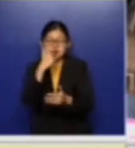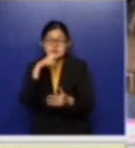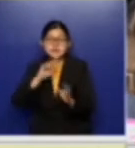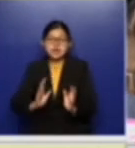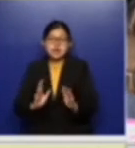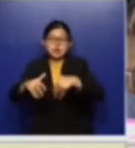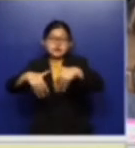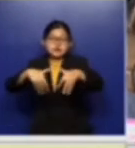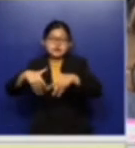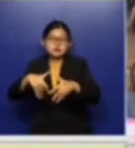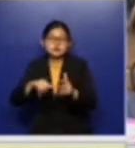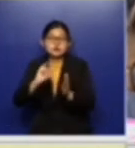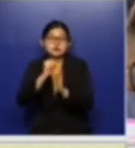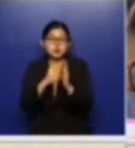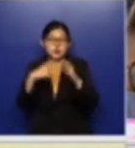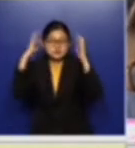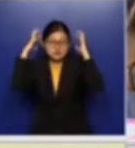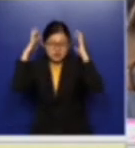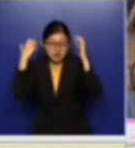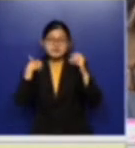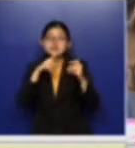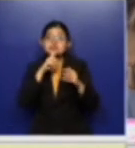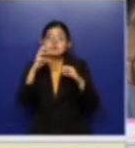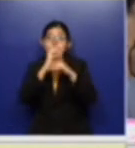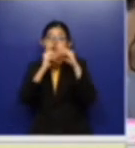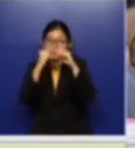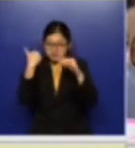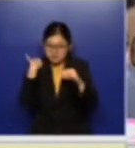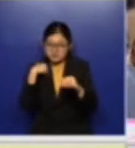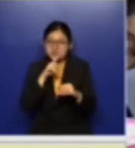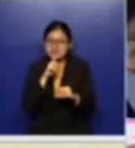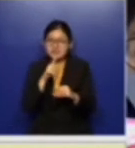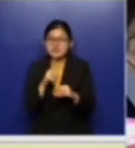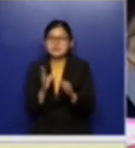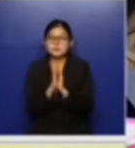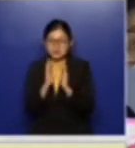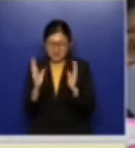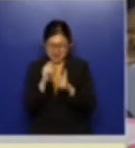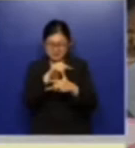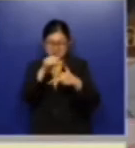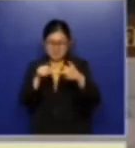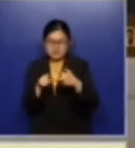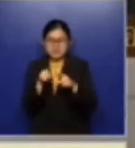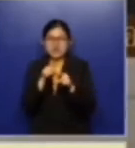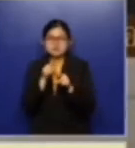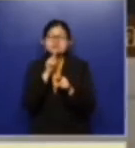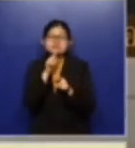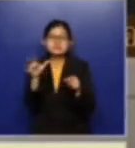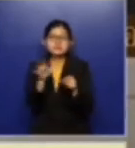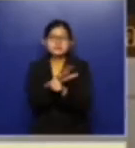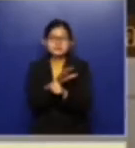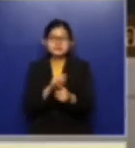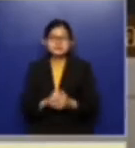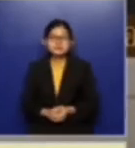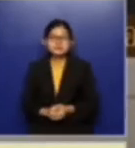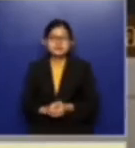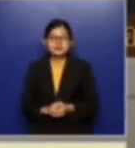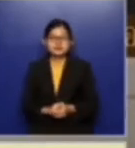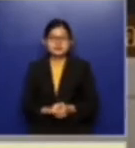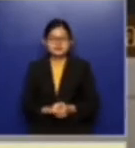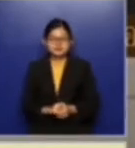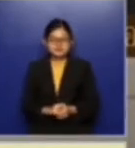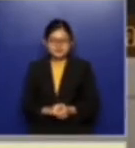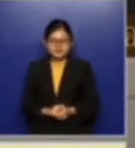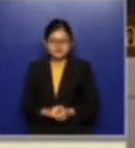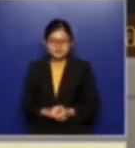ท่านมีโครงการใดบ้างมั้งครับคำถาม3คำถามท่านดีครับขอบคุณมากครับ ครับท่านรัฐมนตรีเผื่อเวลาไว้คำถามอื่นบ้